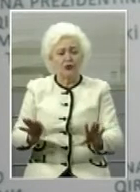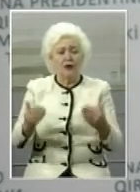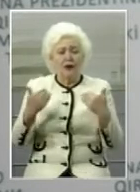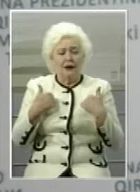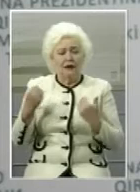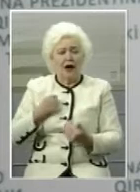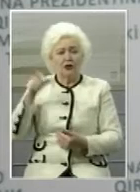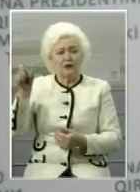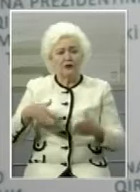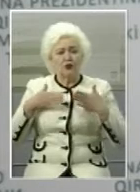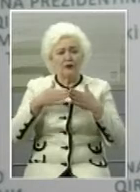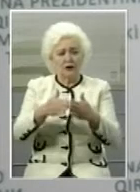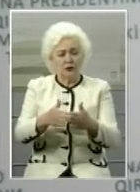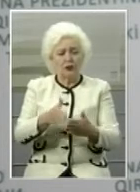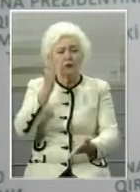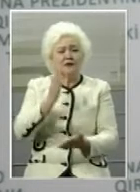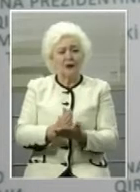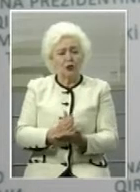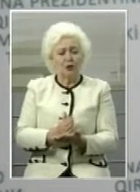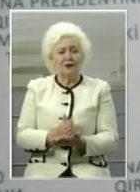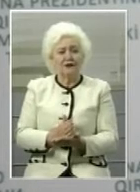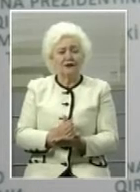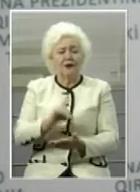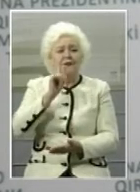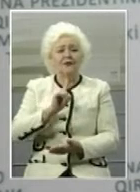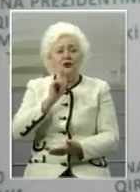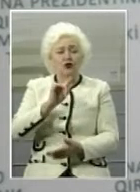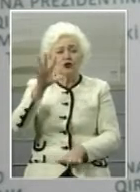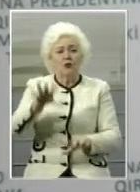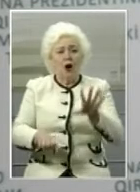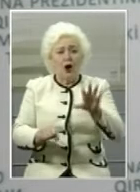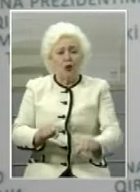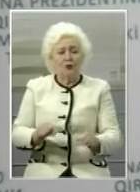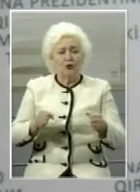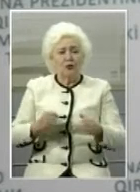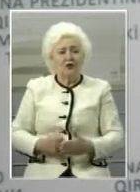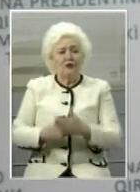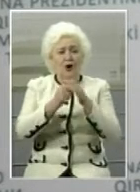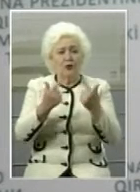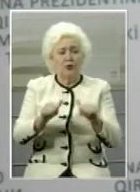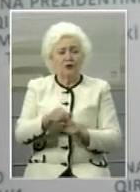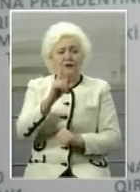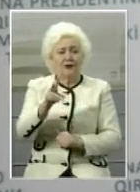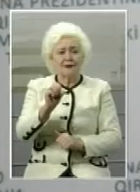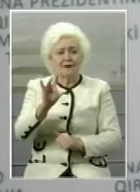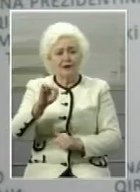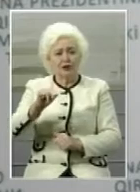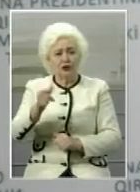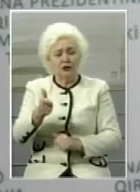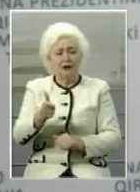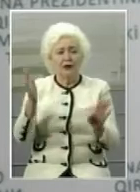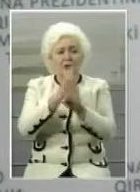наші військові кораблі знаходяться в тимчасово окупованому порті Керчі, і